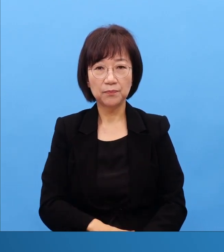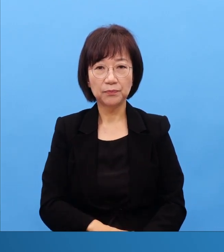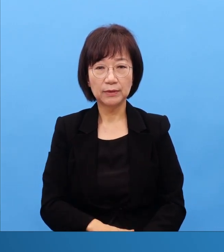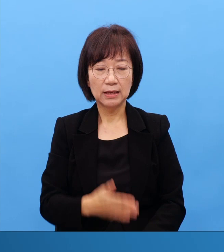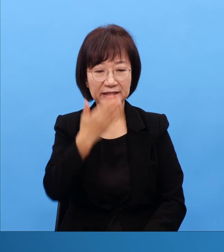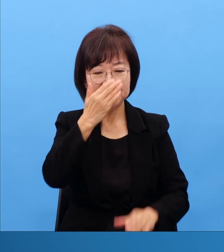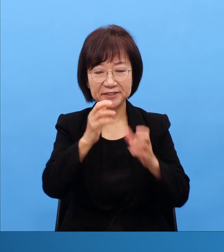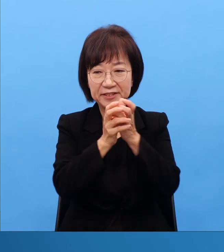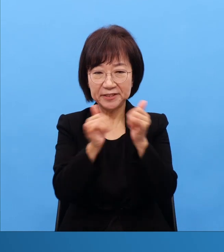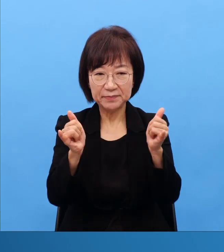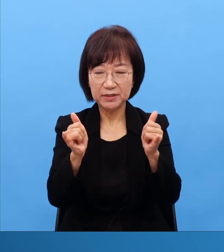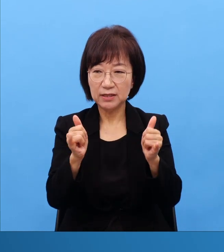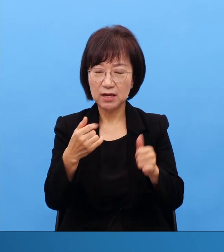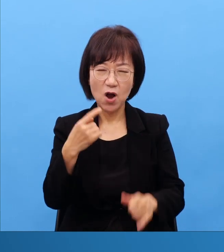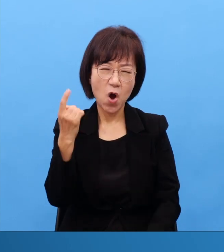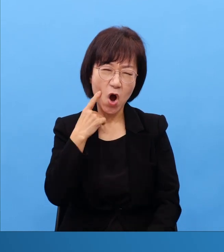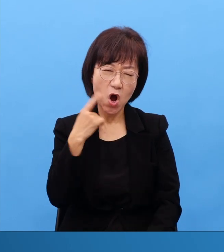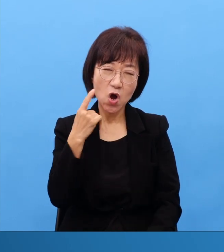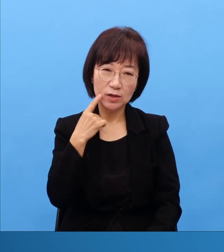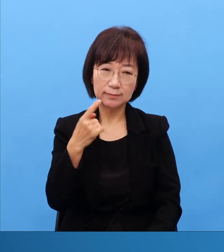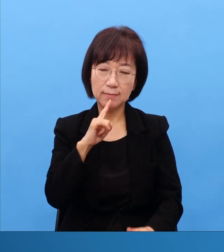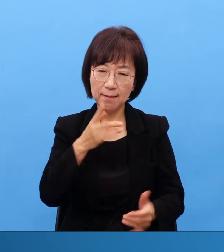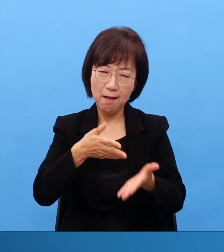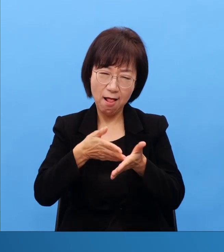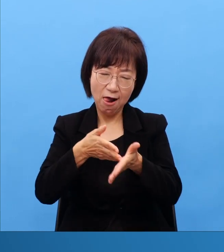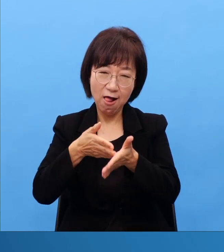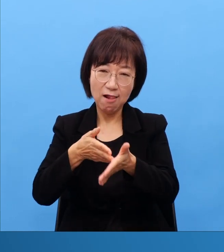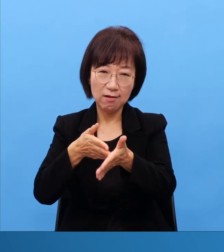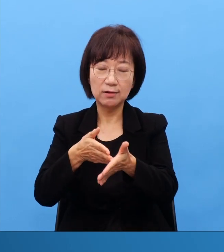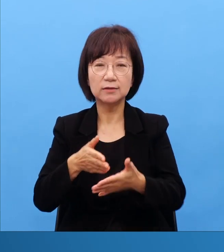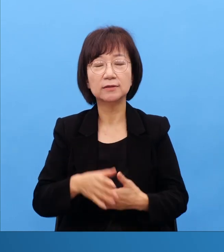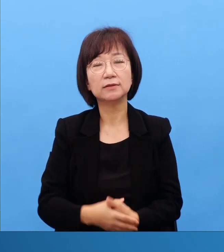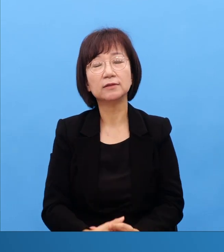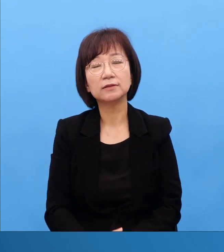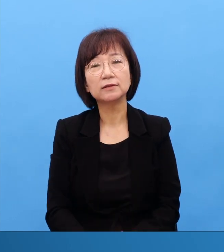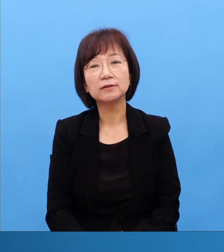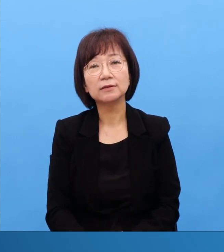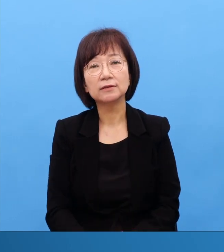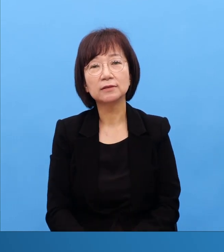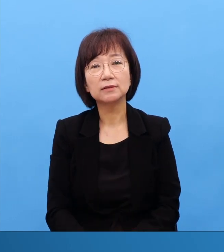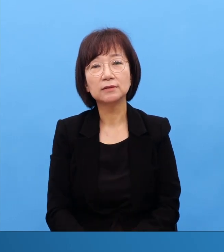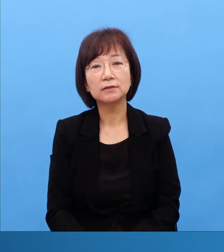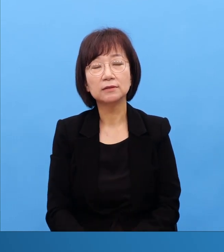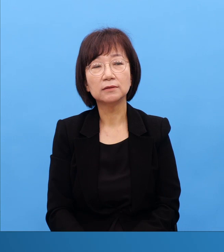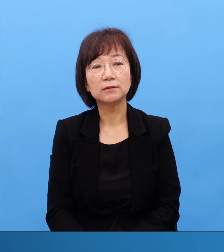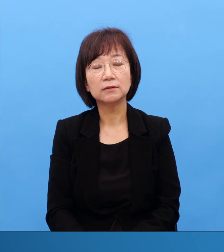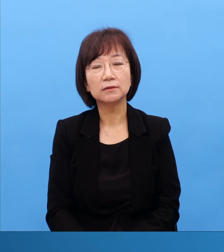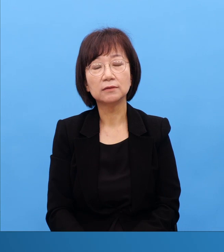말까지 합니다. They lie and they also. 유대인 그때 뭐라고 말한 겁니까? Pilate saying what? 우리의 왕은